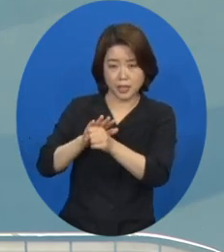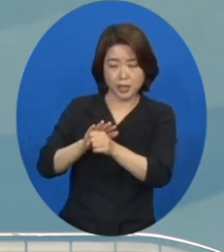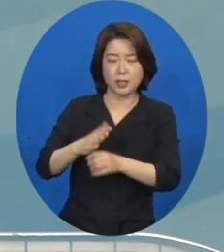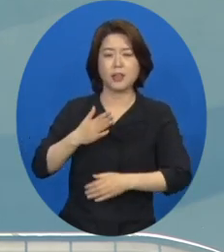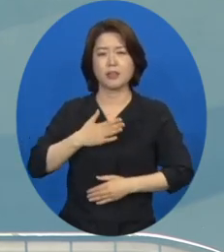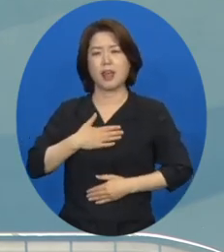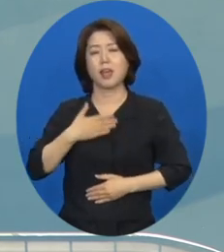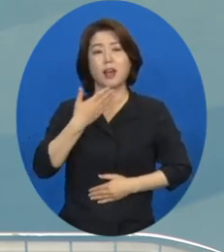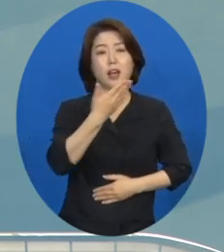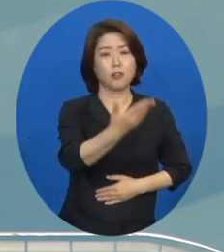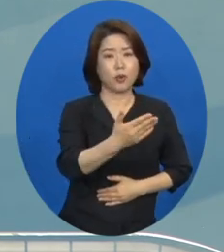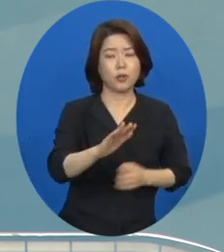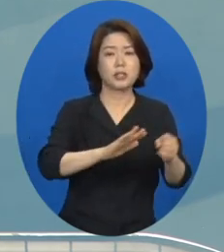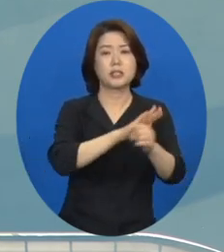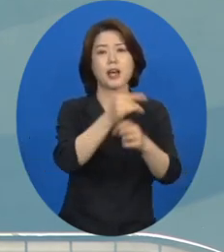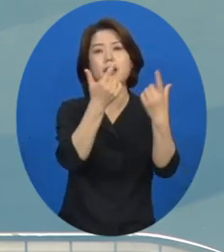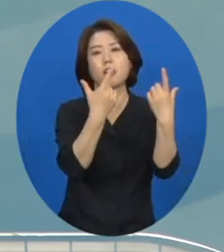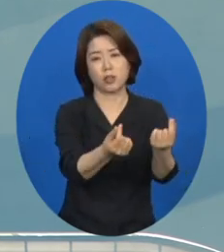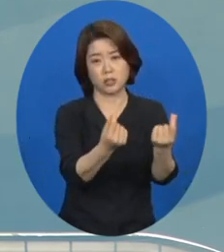너희를 사랑한 것 같이에요.